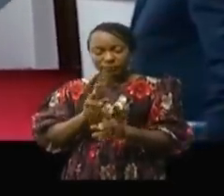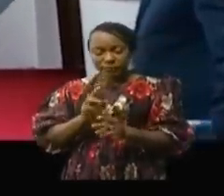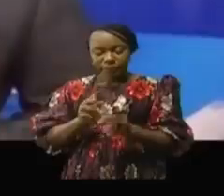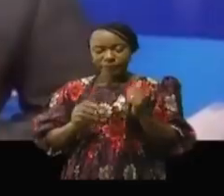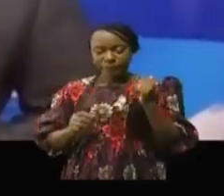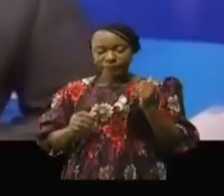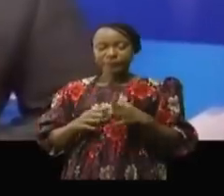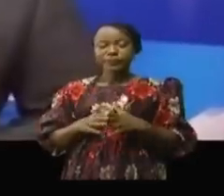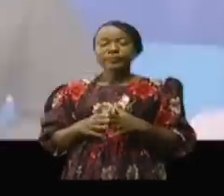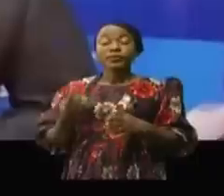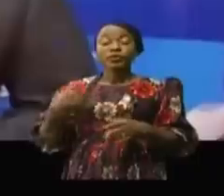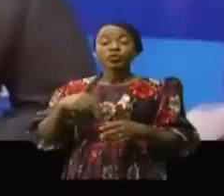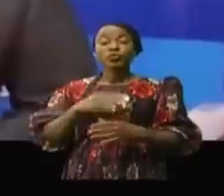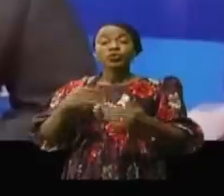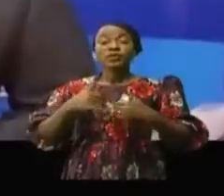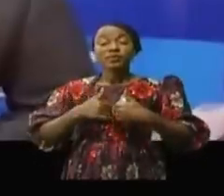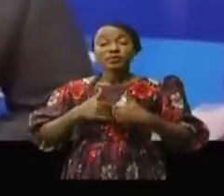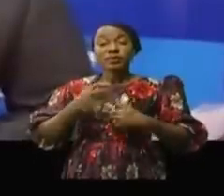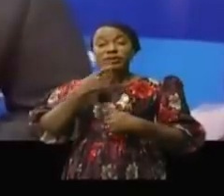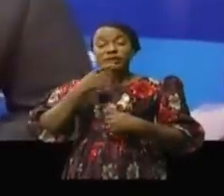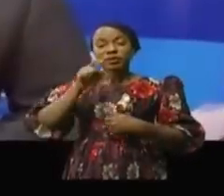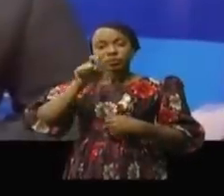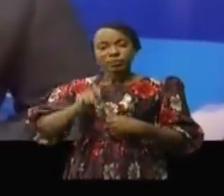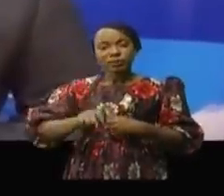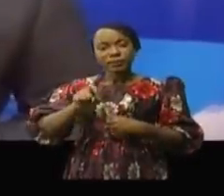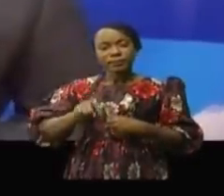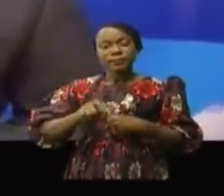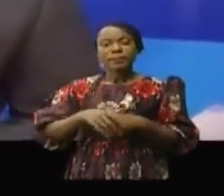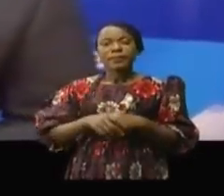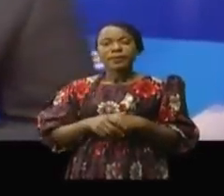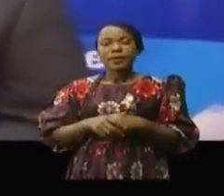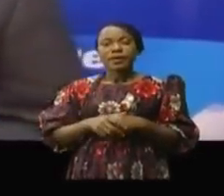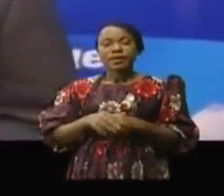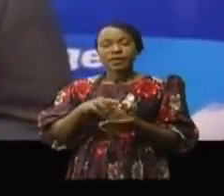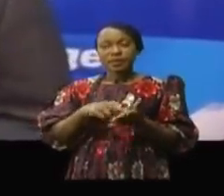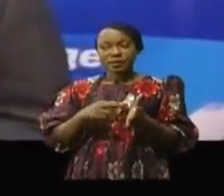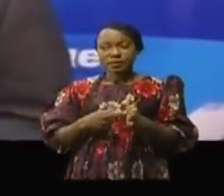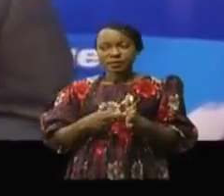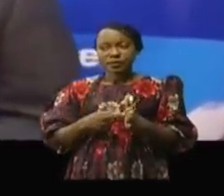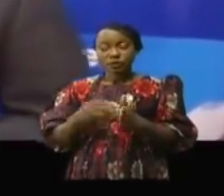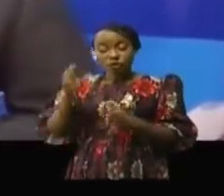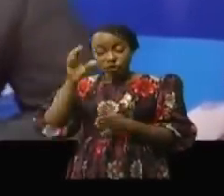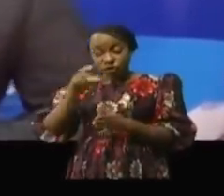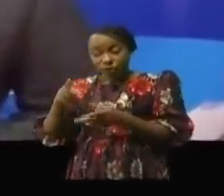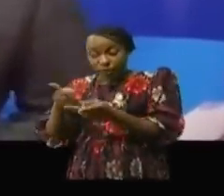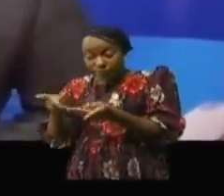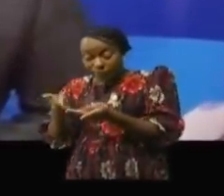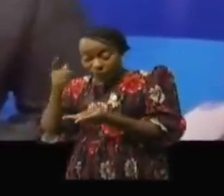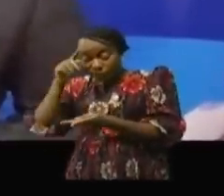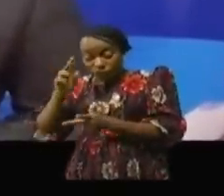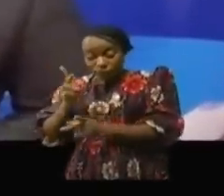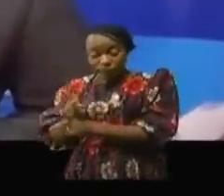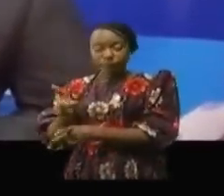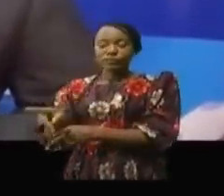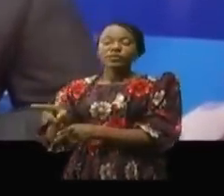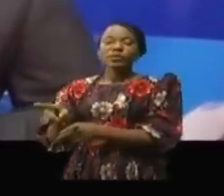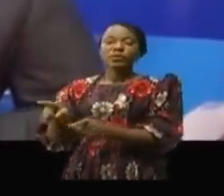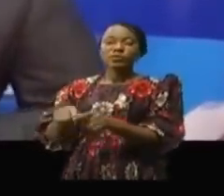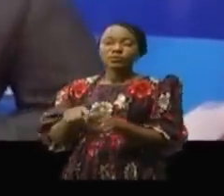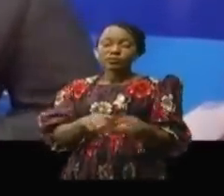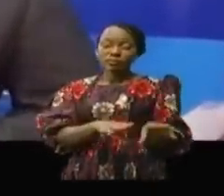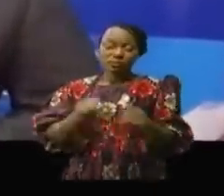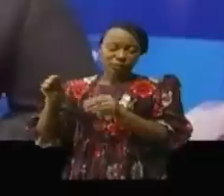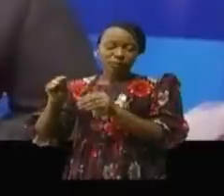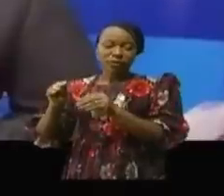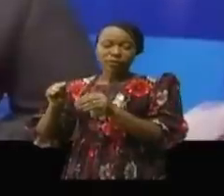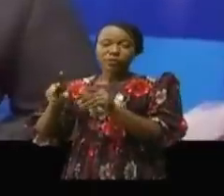Nous avons estimé qu'il fallait pour cela qu'on puisse les reloger temporairement dans un autre bâtiment. Le